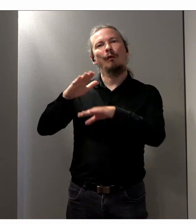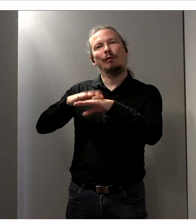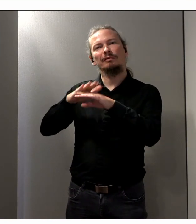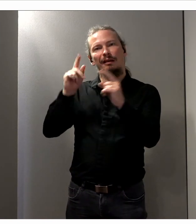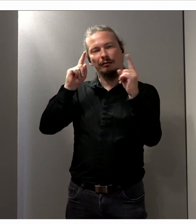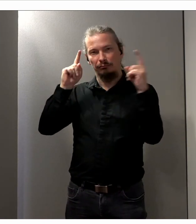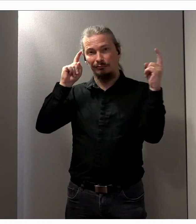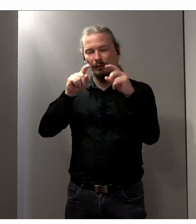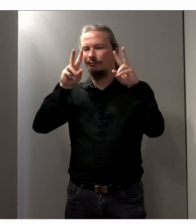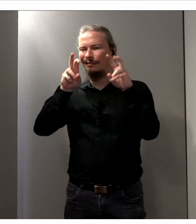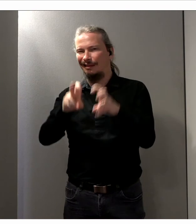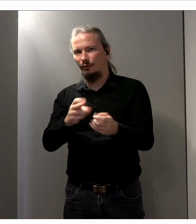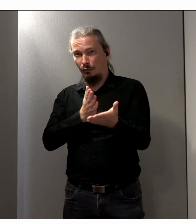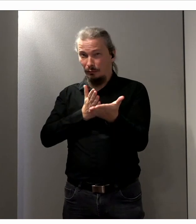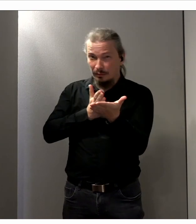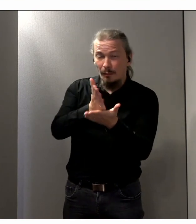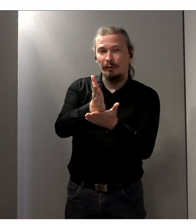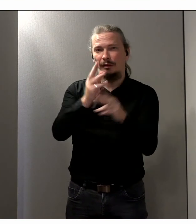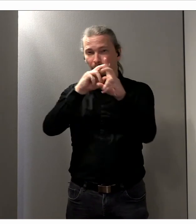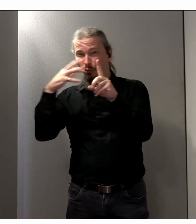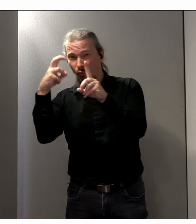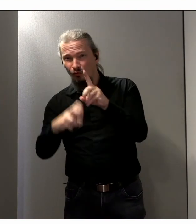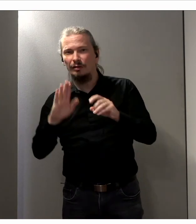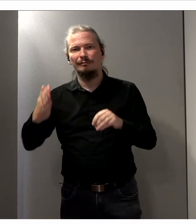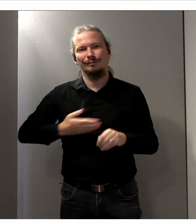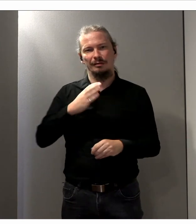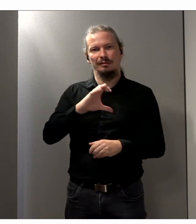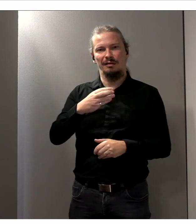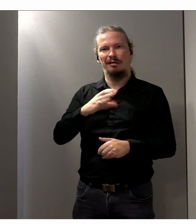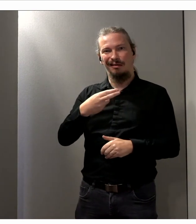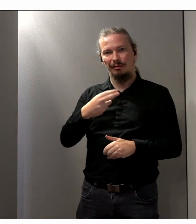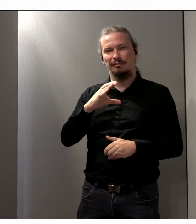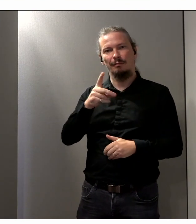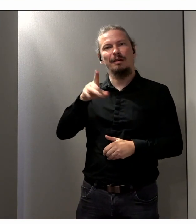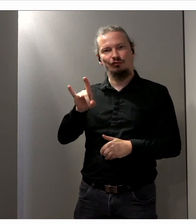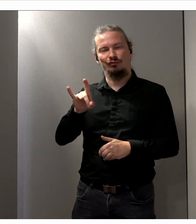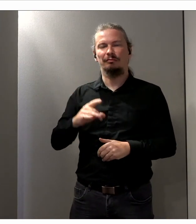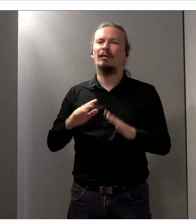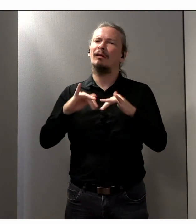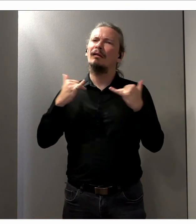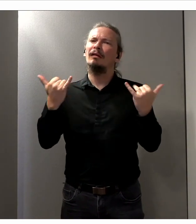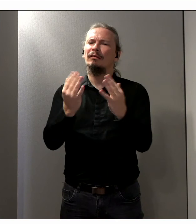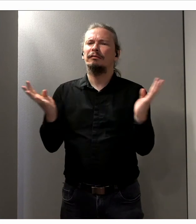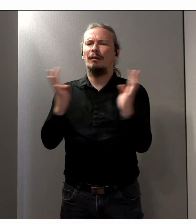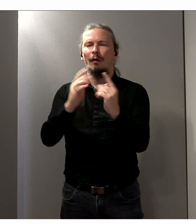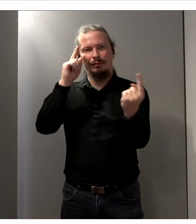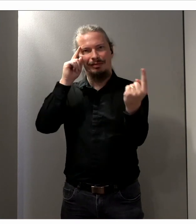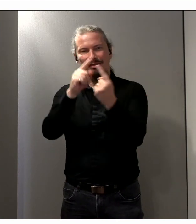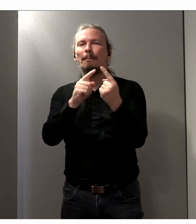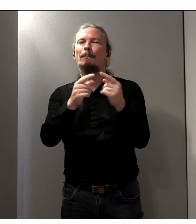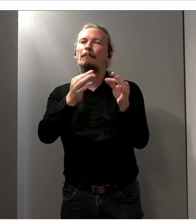sémantiques sociologiques et éthiques du CNCPH. Je suis ravi de lancer cette table ronde sur le binôme de travail à